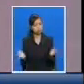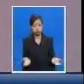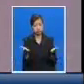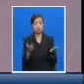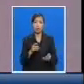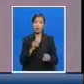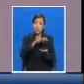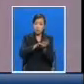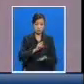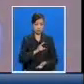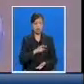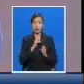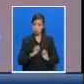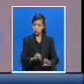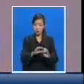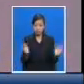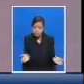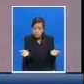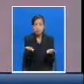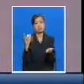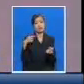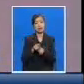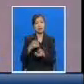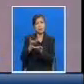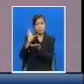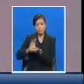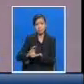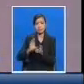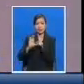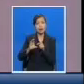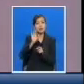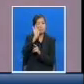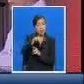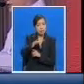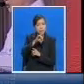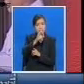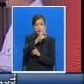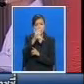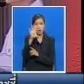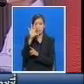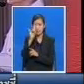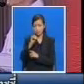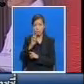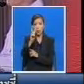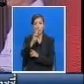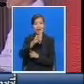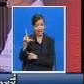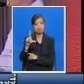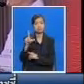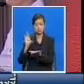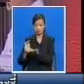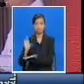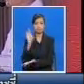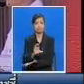งเรียนตาดีกาเตรียมเงินไว้ทั้งหมด 1,886 ล้านบาทสุดท้ายคือการพั